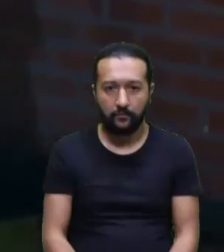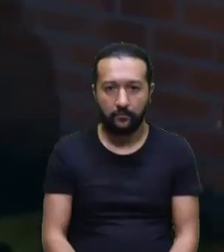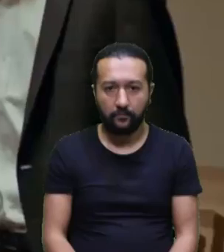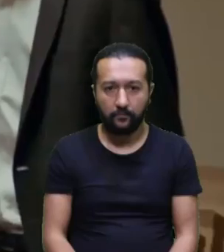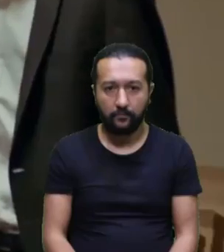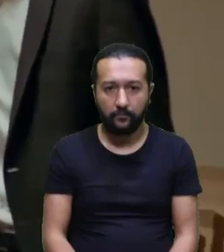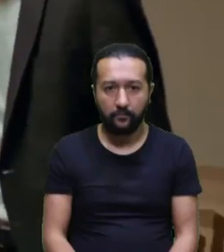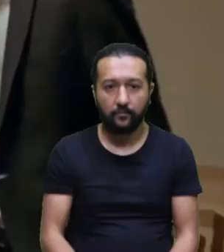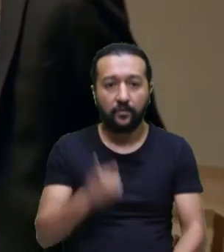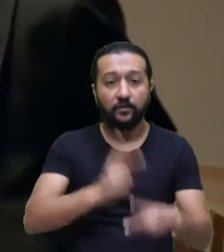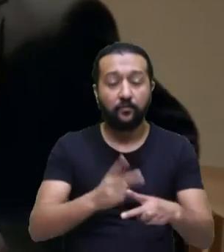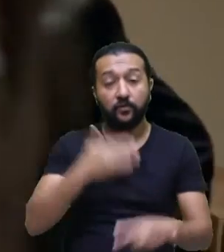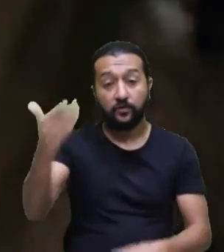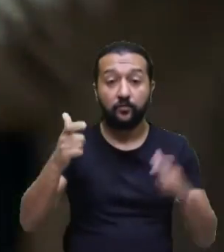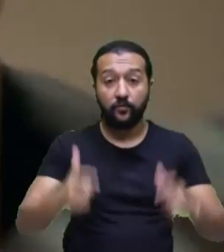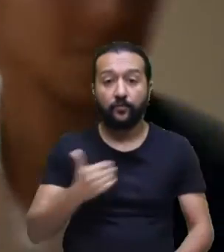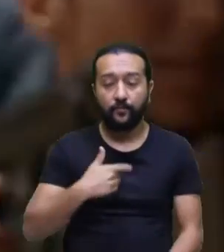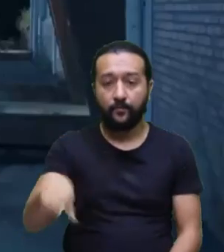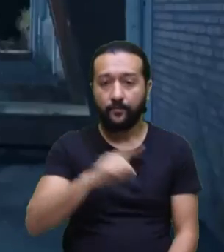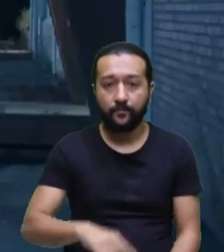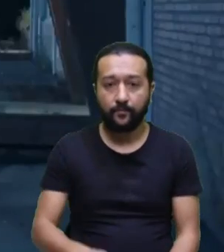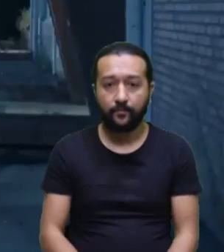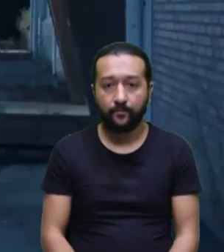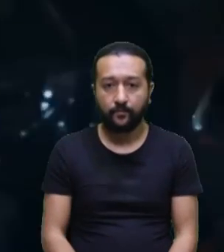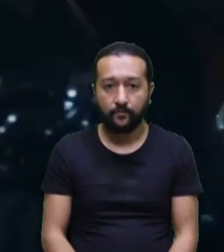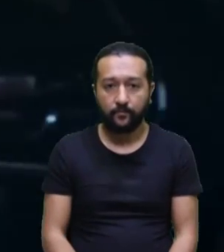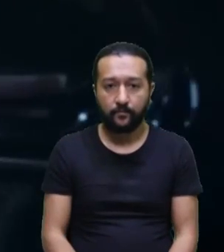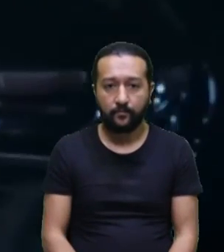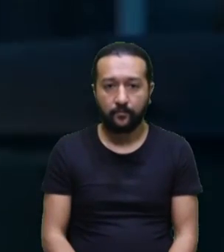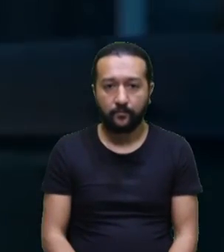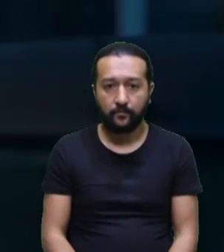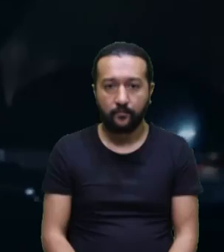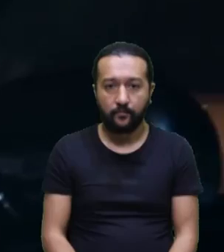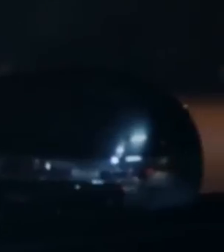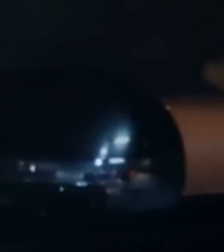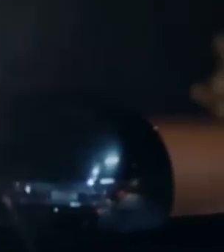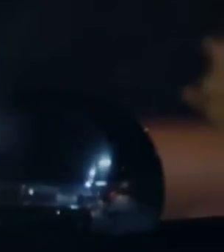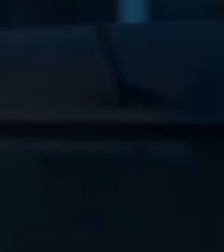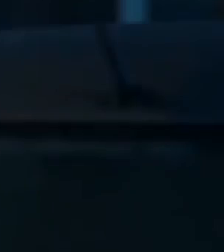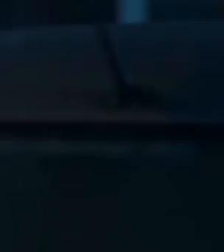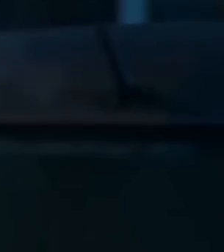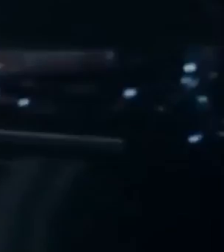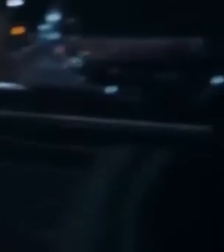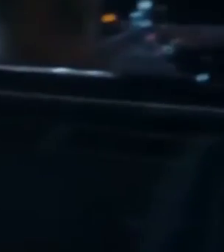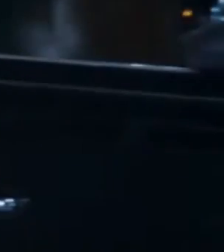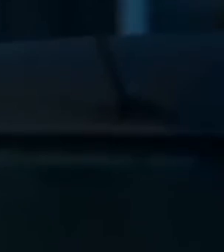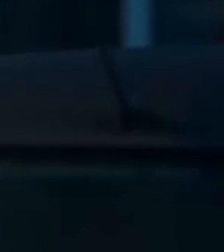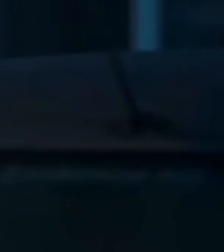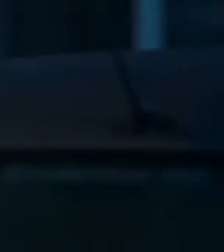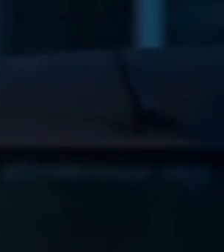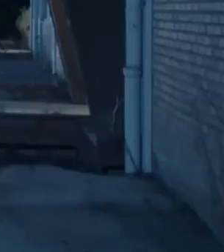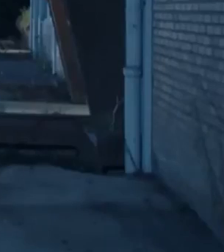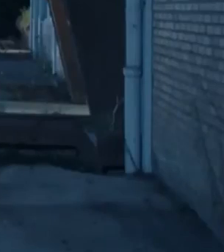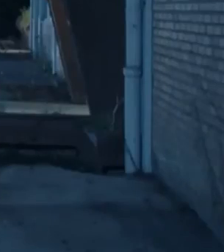de vurdu. Çabuk çıkarın beni buradan. Kapıya koştular. Son kalan adam arabayı kendine siper almış. Çekmek için